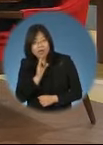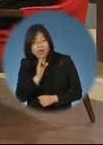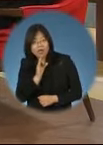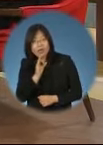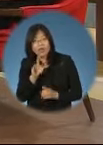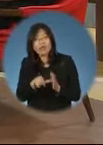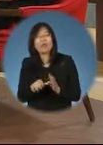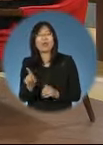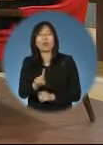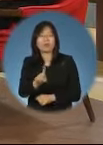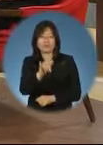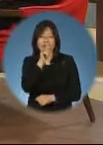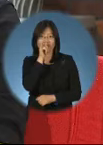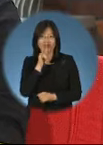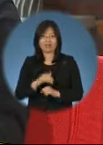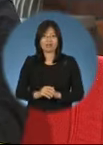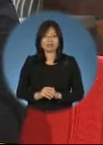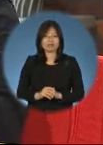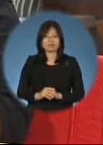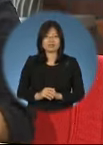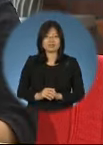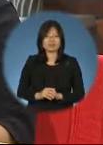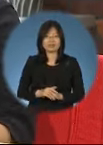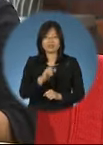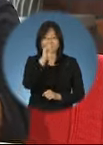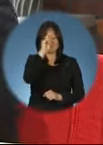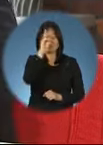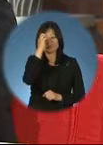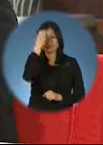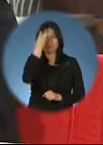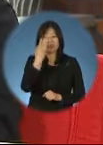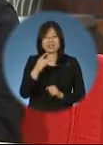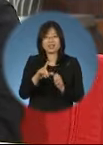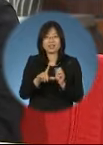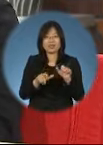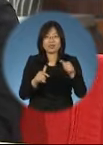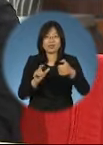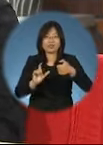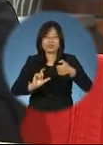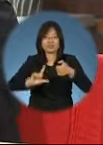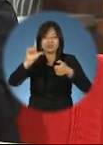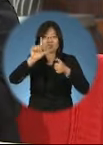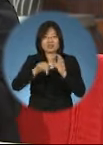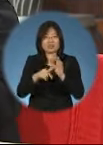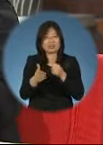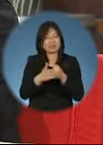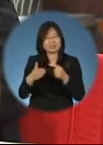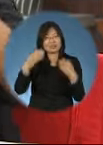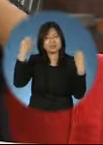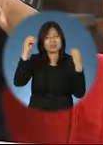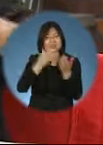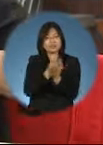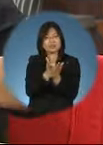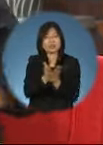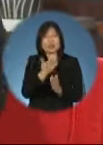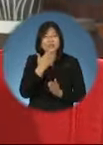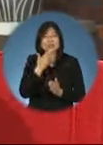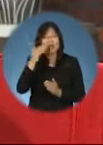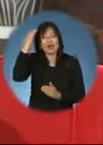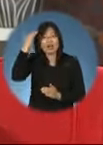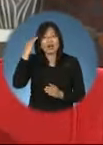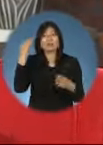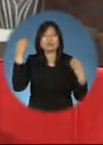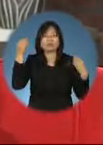뭐가 있었나요? 훨씬 전. 뭐가 있었나요? 전 중고등학교니까 뭐 그때 50년대니까 아하. 없었어요 아무것도. 한국무용